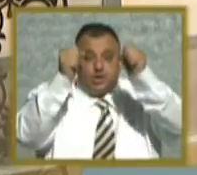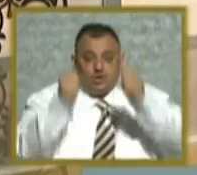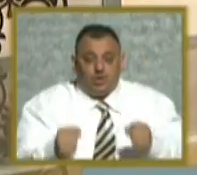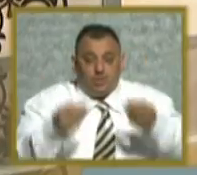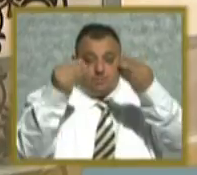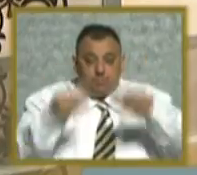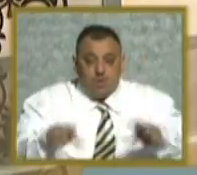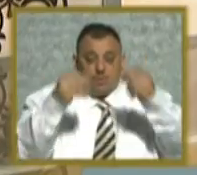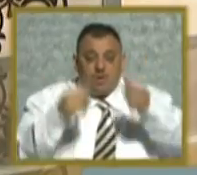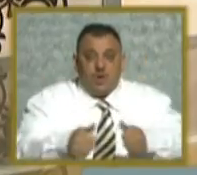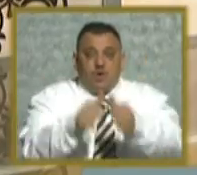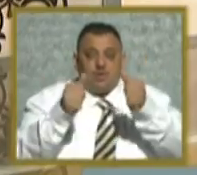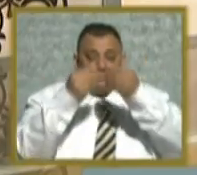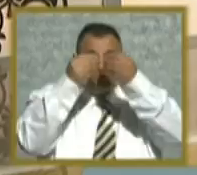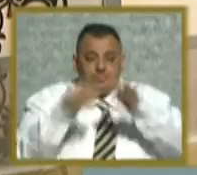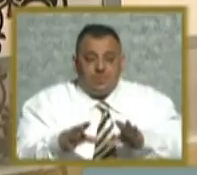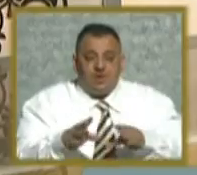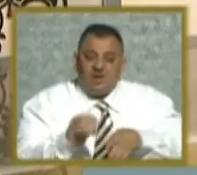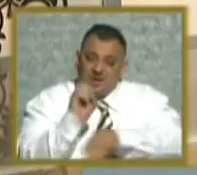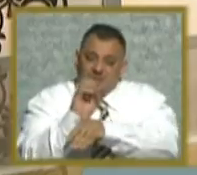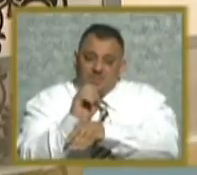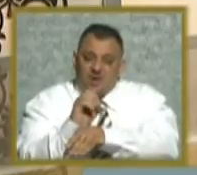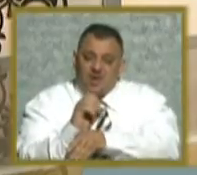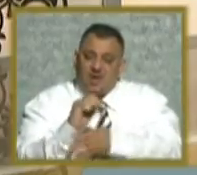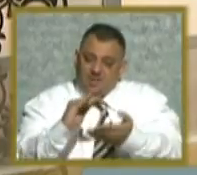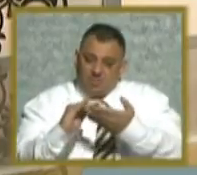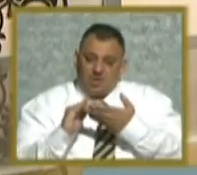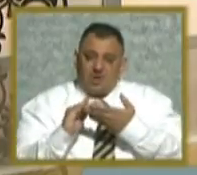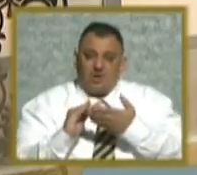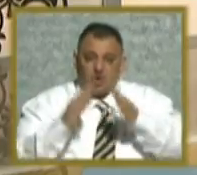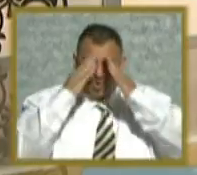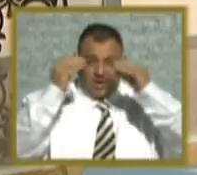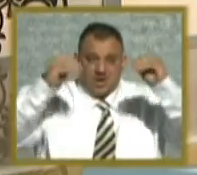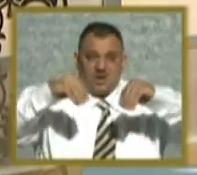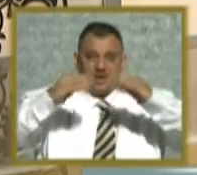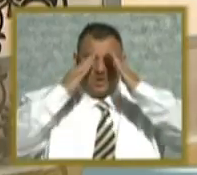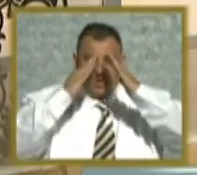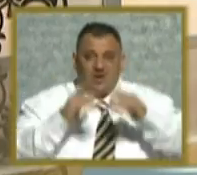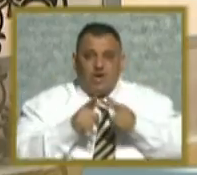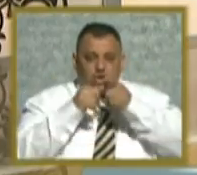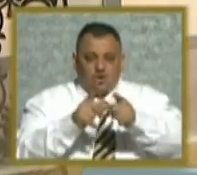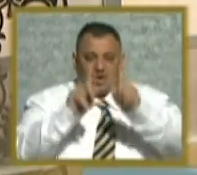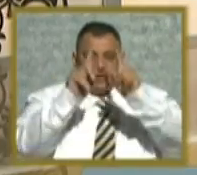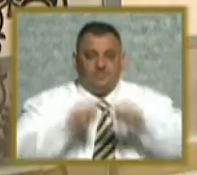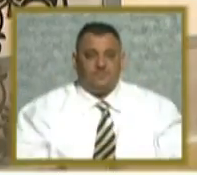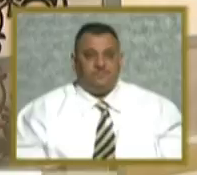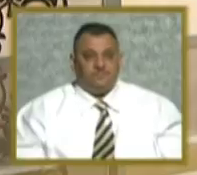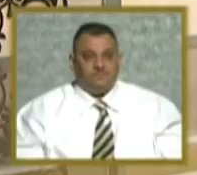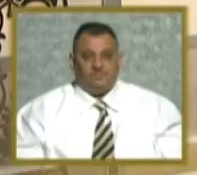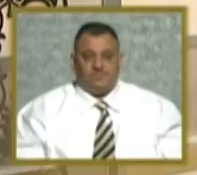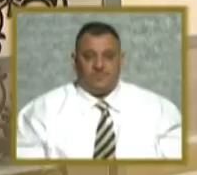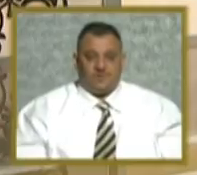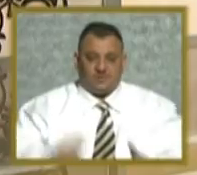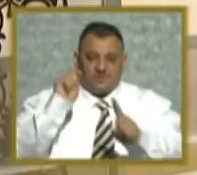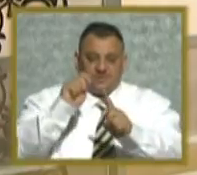أسر صارت. الله المستعان. شو حكمت شيخي؟ الله يرضى عليك ولك الأجر. صدقت يا أبو محمد، وإن شاء الله تسمع نصيحتي بإذن الله. الله